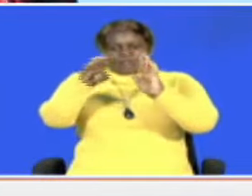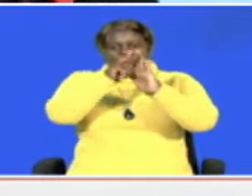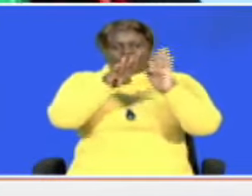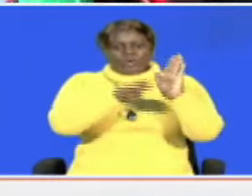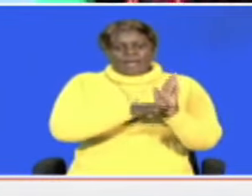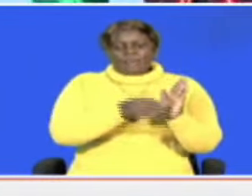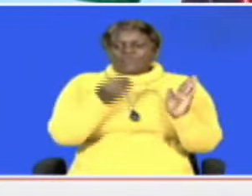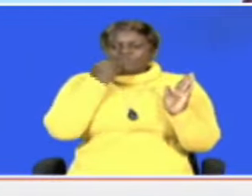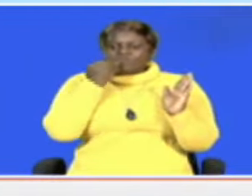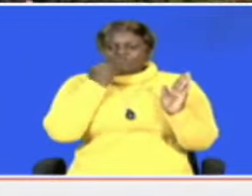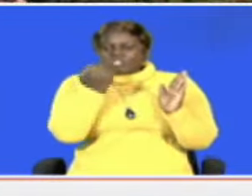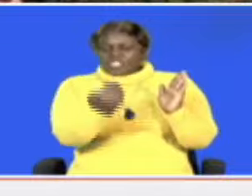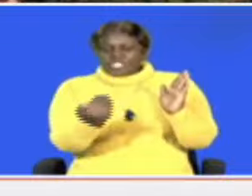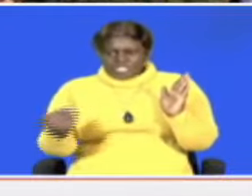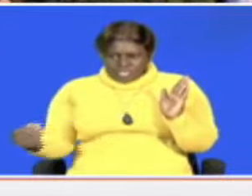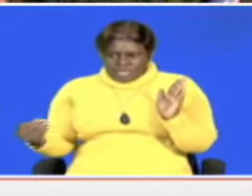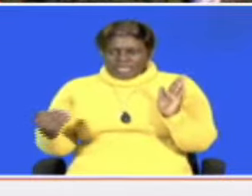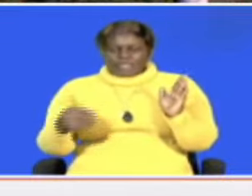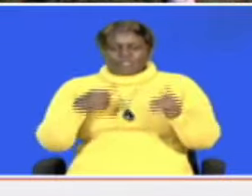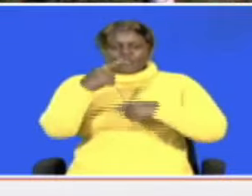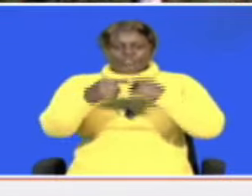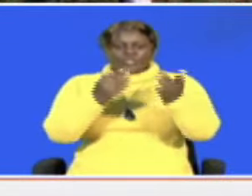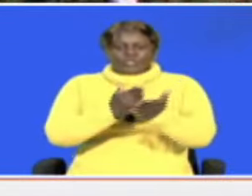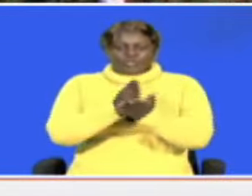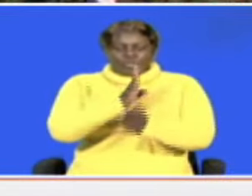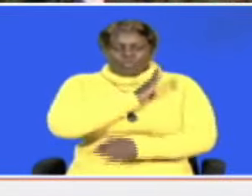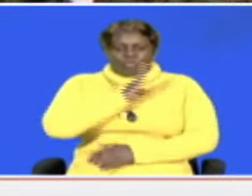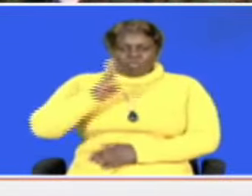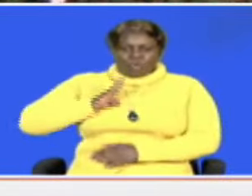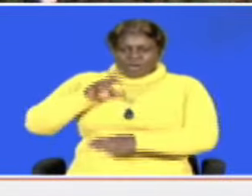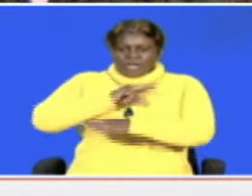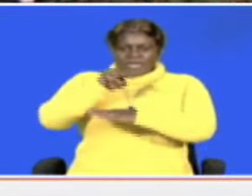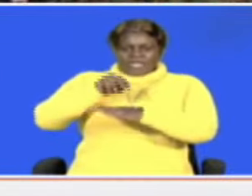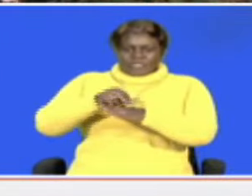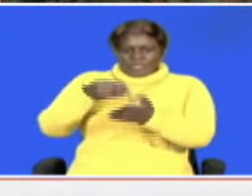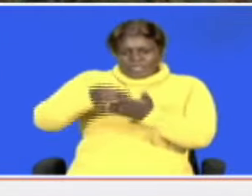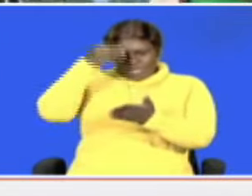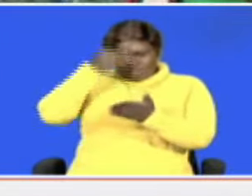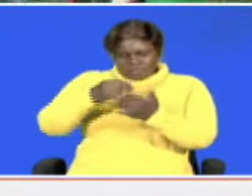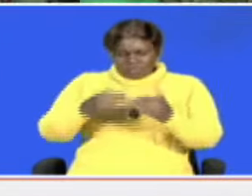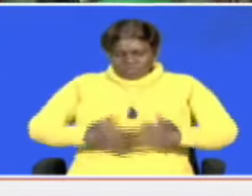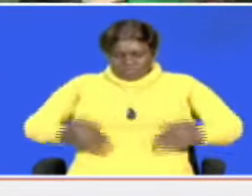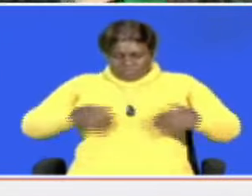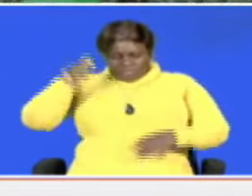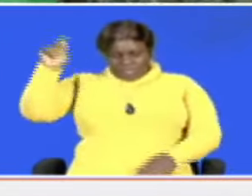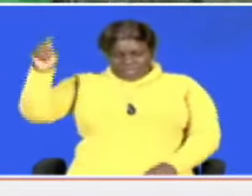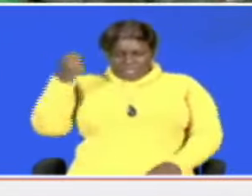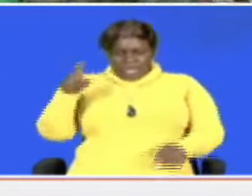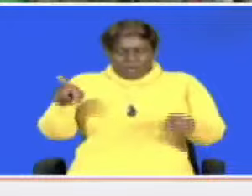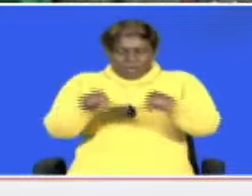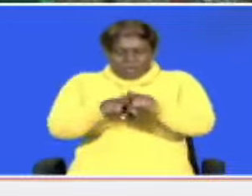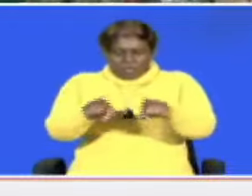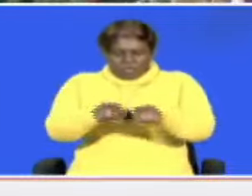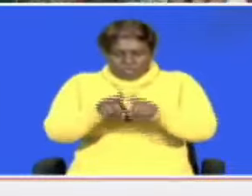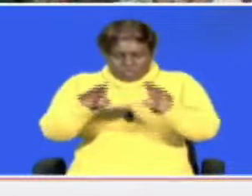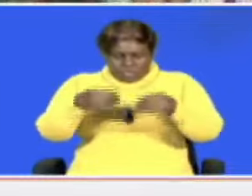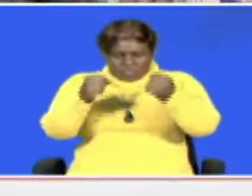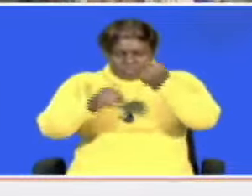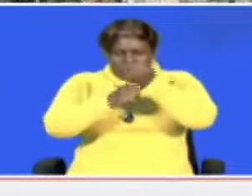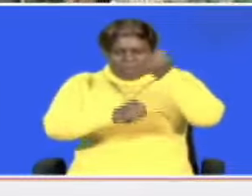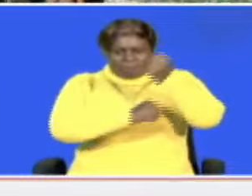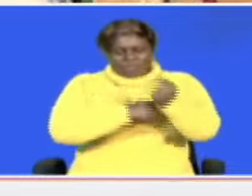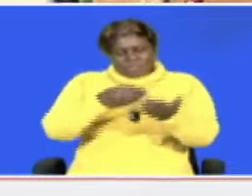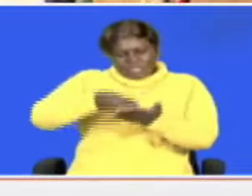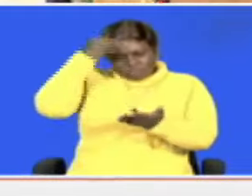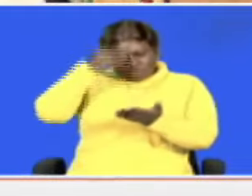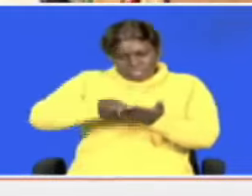ya chakula kwa watoto inayoendeshwa kupitia Baraza la Taifa la Elimu ya Wakimbizi la Kenya. Pia hutoa ufadhili wa